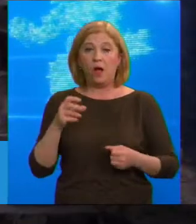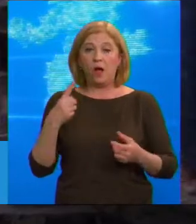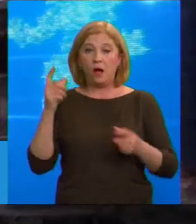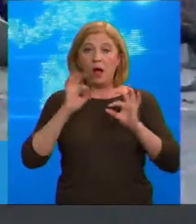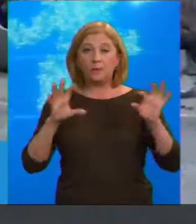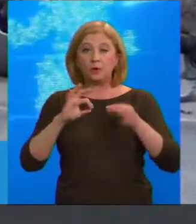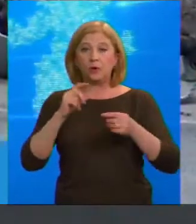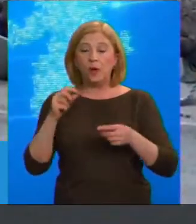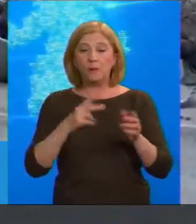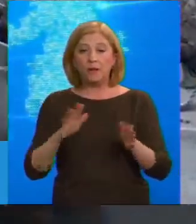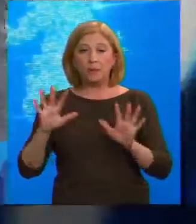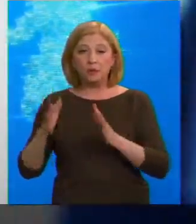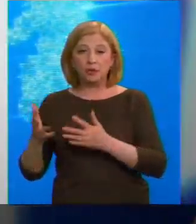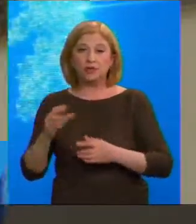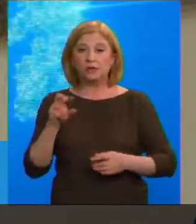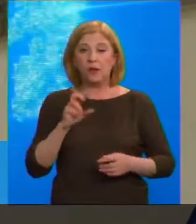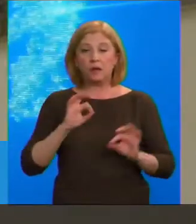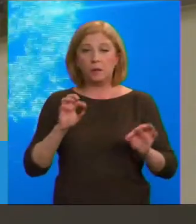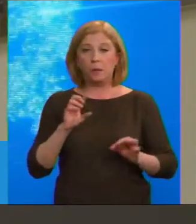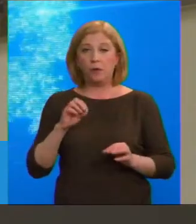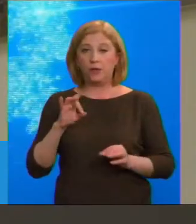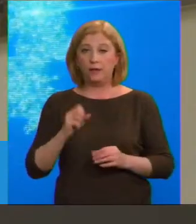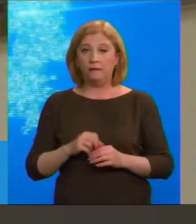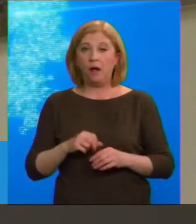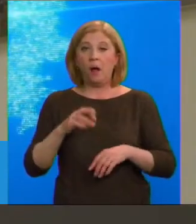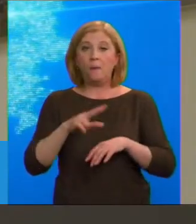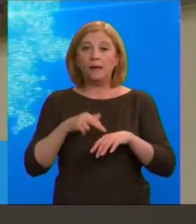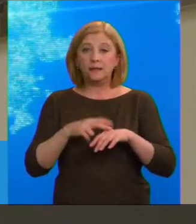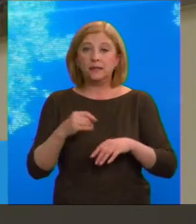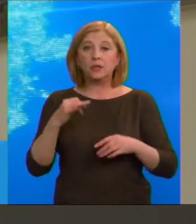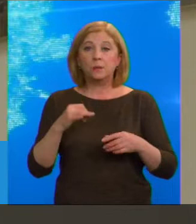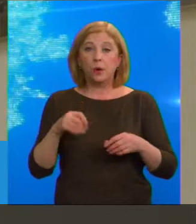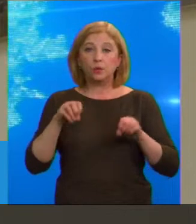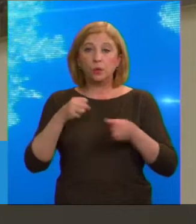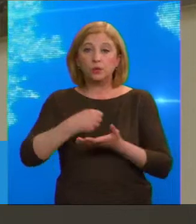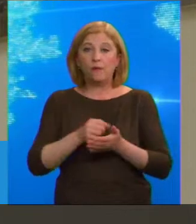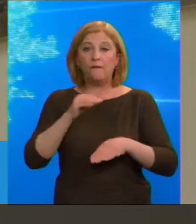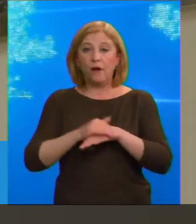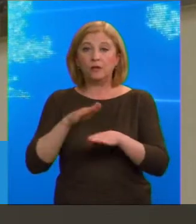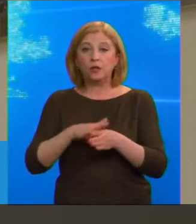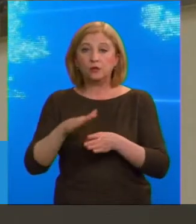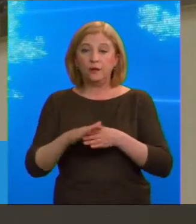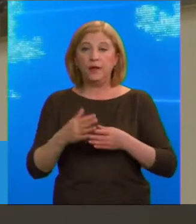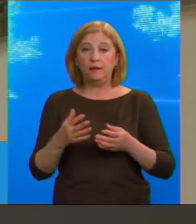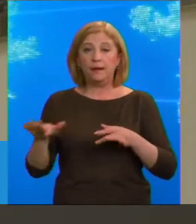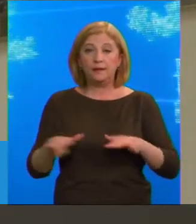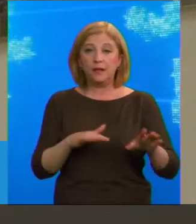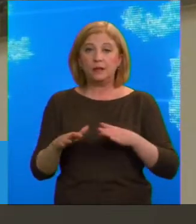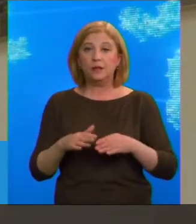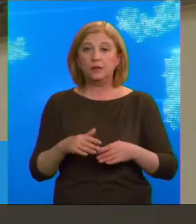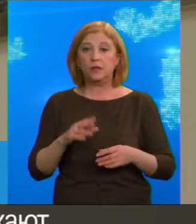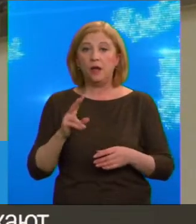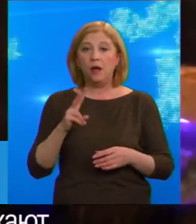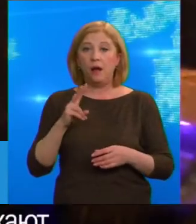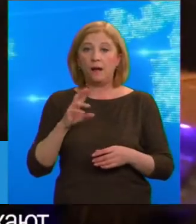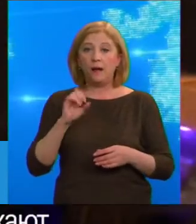вас подготовила я, Елизавета Болдырева. Полицейскими Челябинска установлены факты осуществления предпринимательской деятельности в